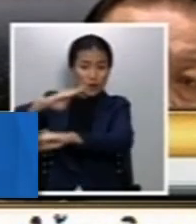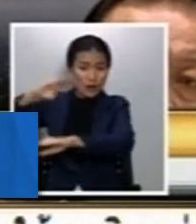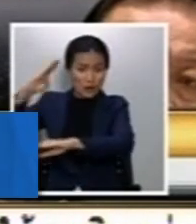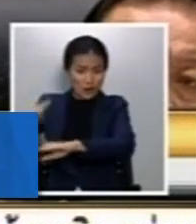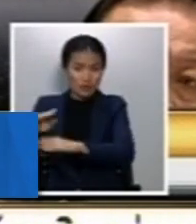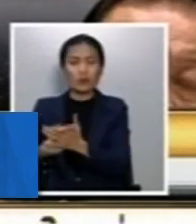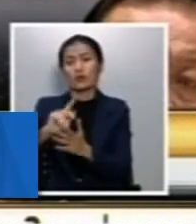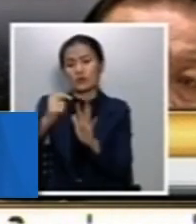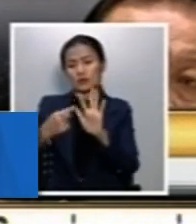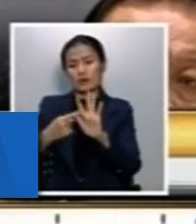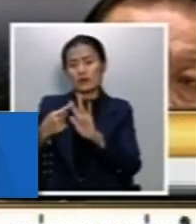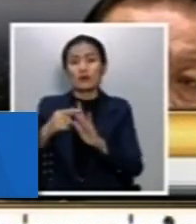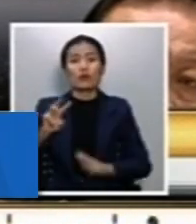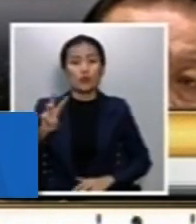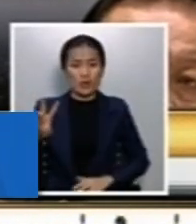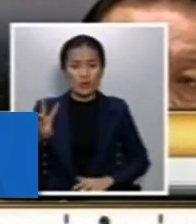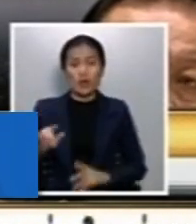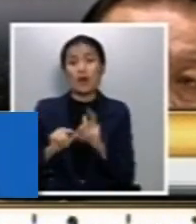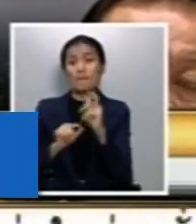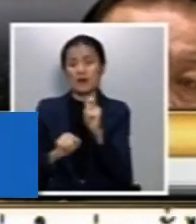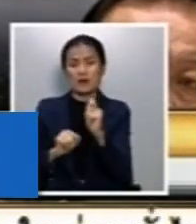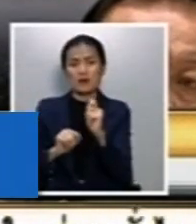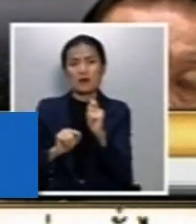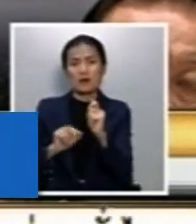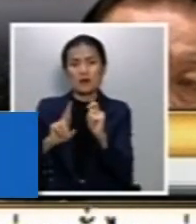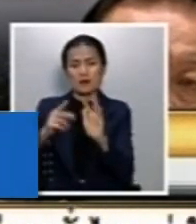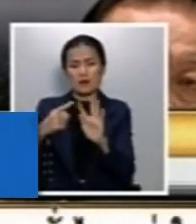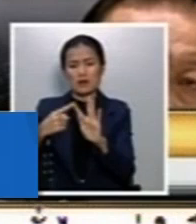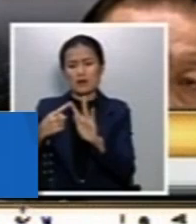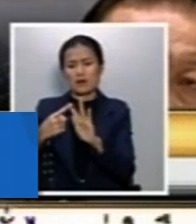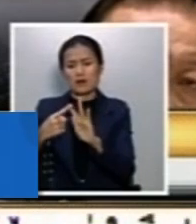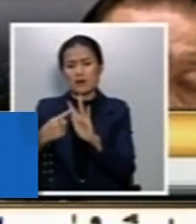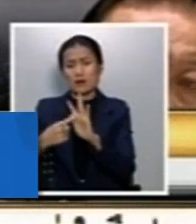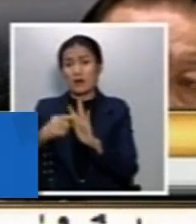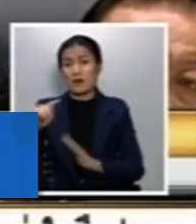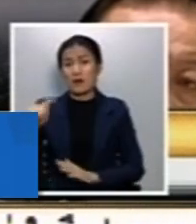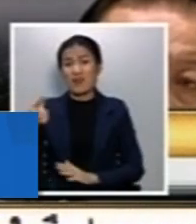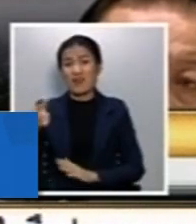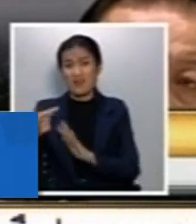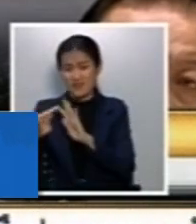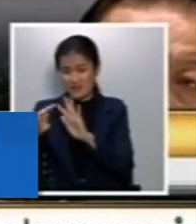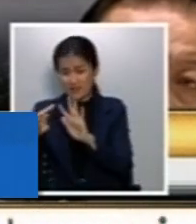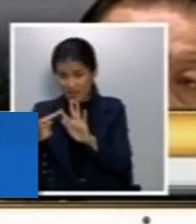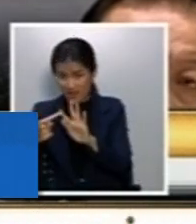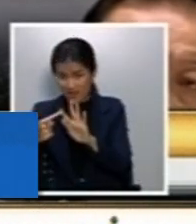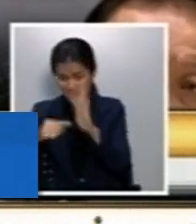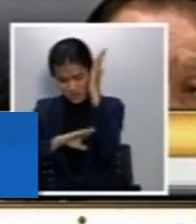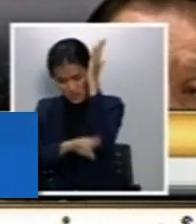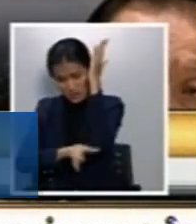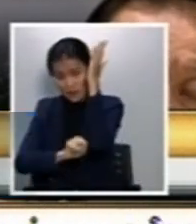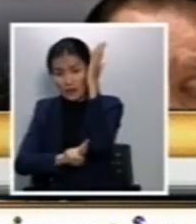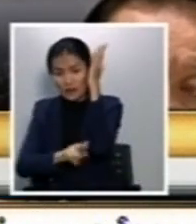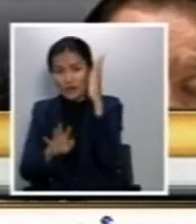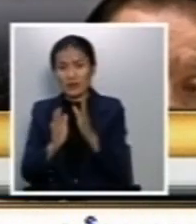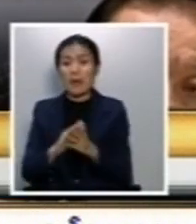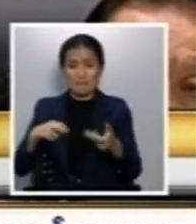นตำบลบงอำเภอระแงจังหวัดนราธิวาสเหตุการณ์ครั้งนี้ทำให้ชาวบ้านผู้บ